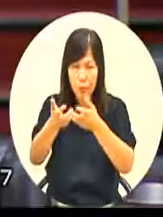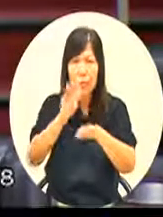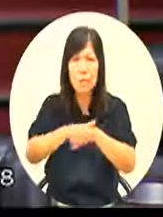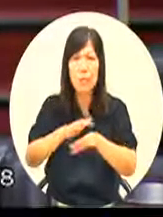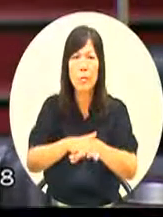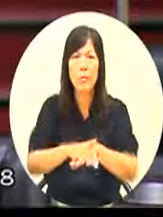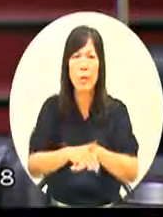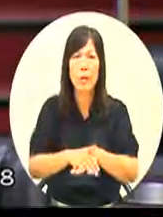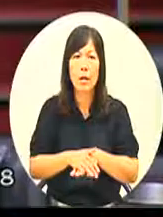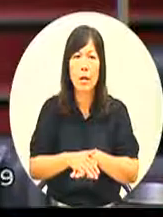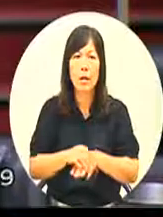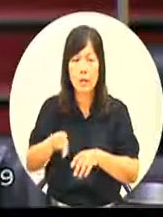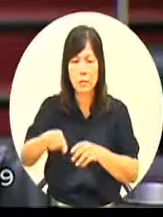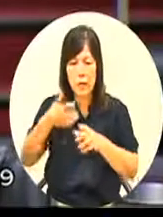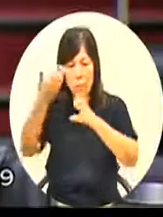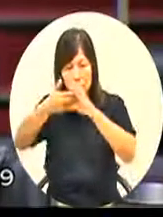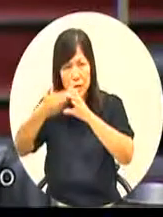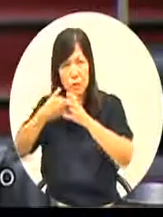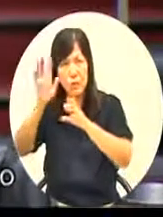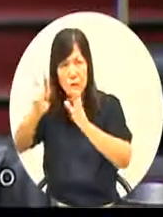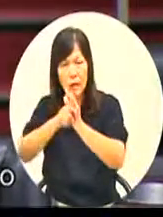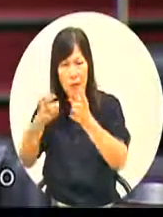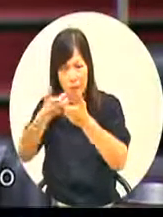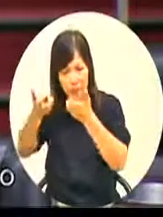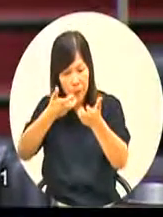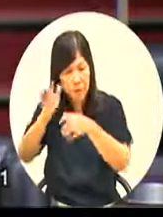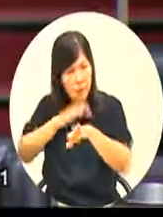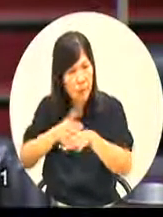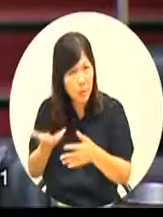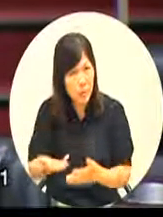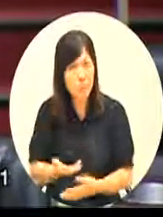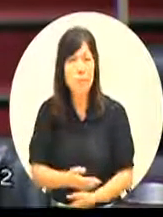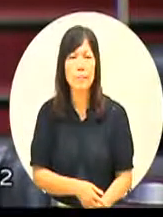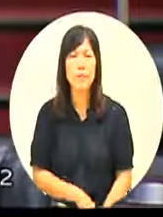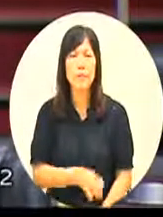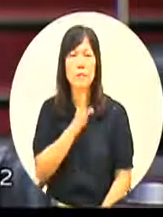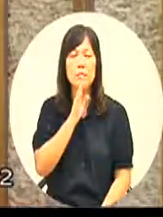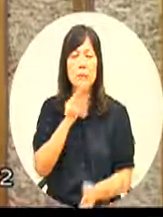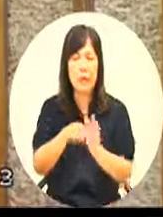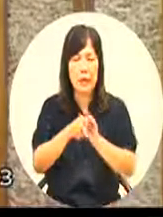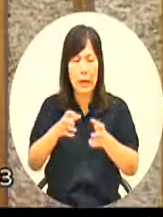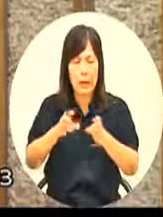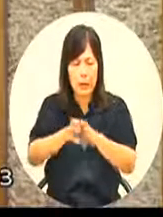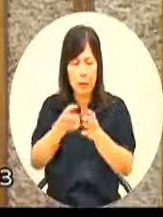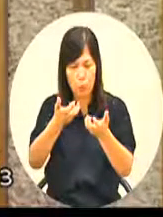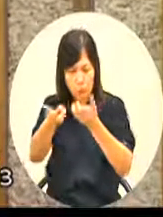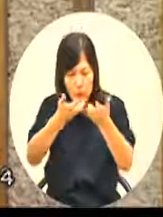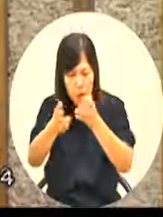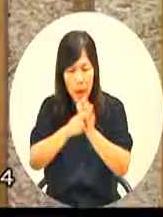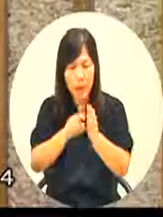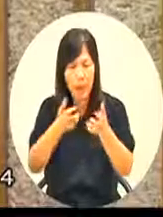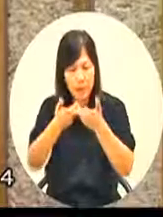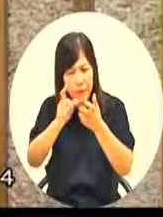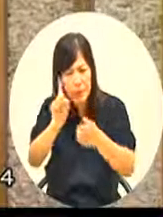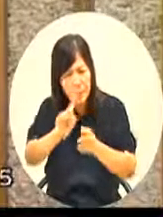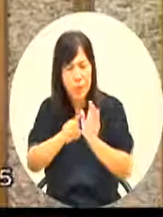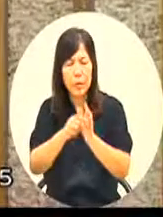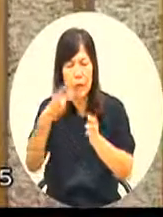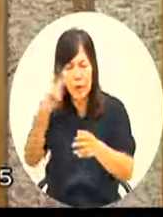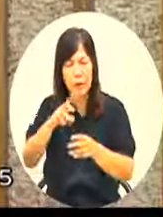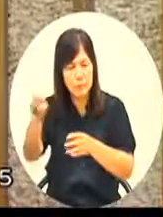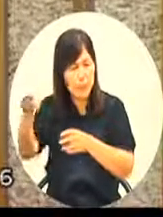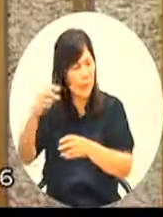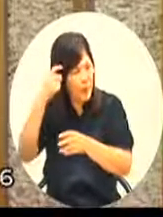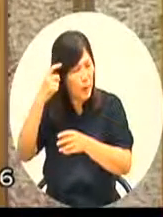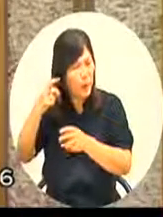你这个电视台它有会分类吗？ 对，那个就是它会进行分类，只是如何分类这个它还要再看